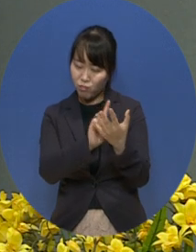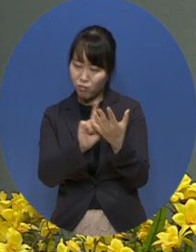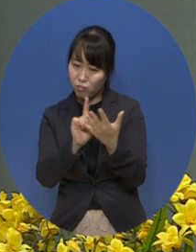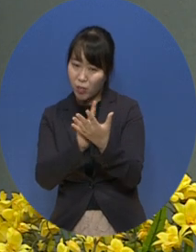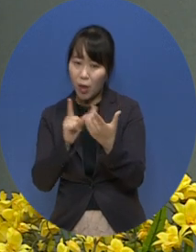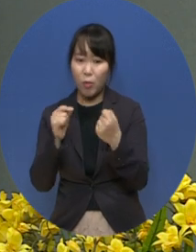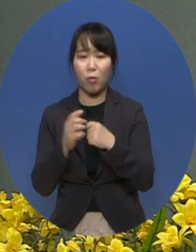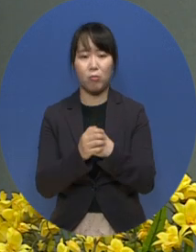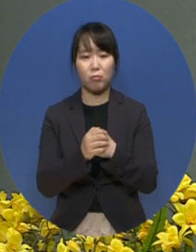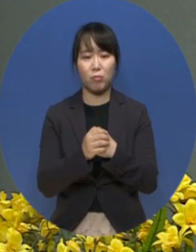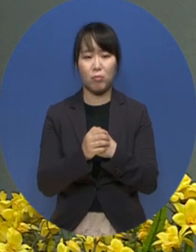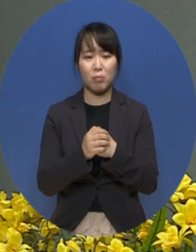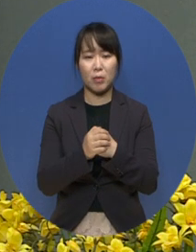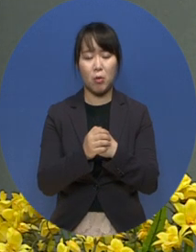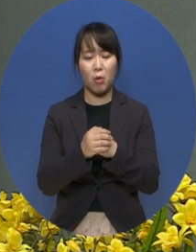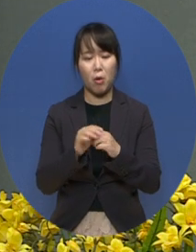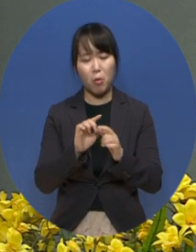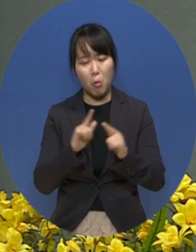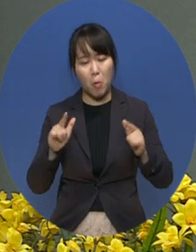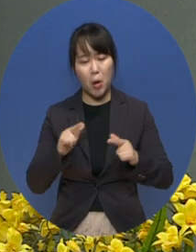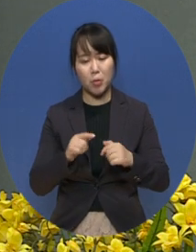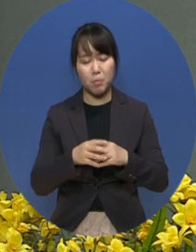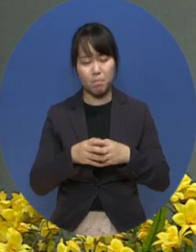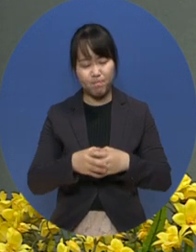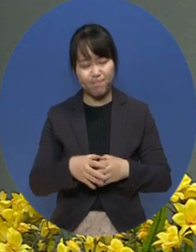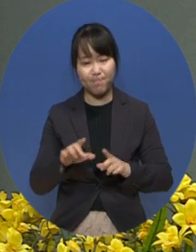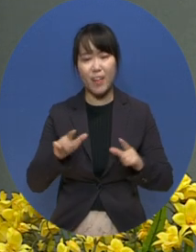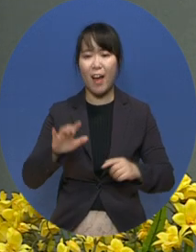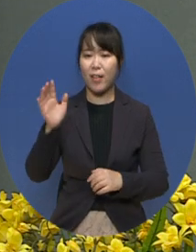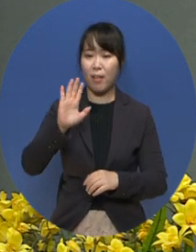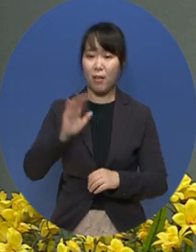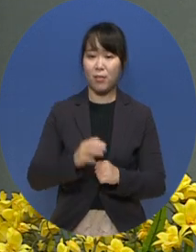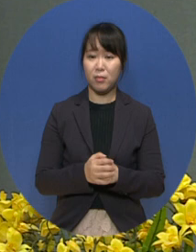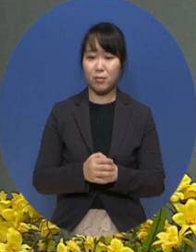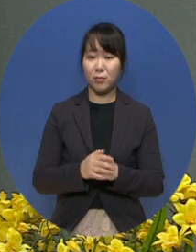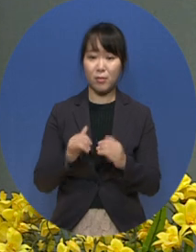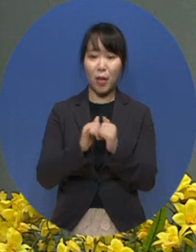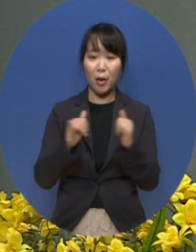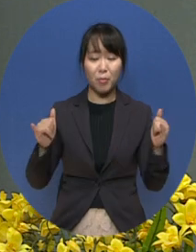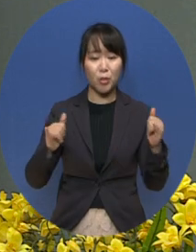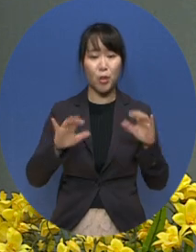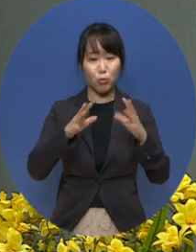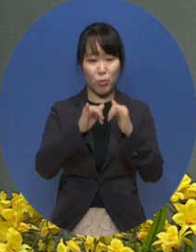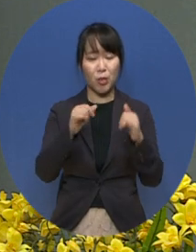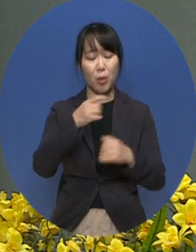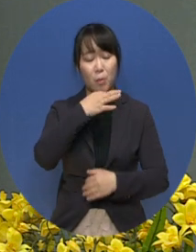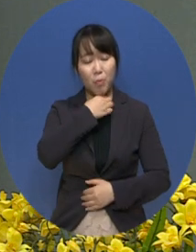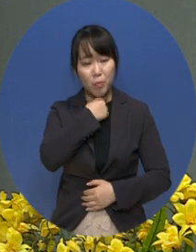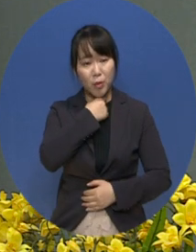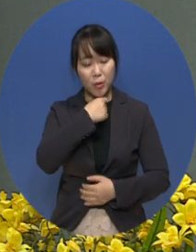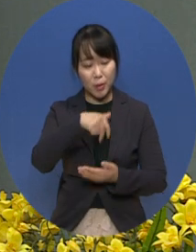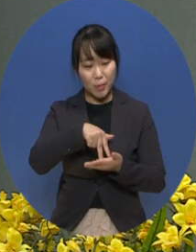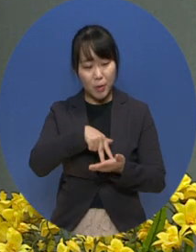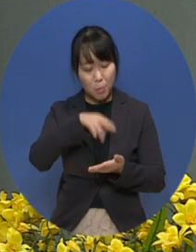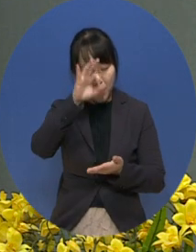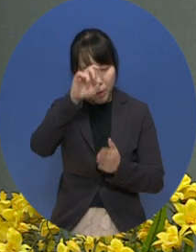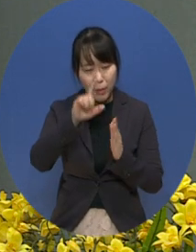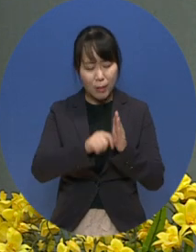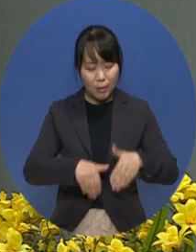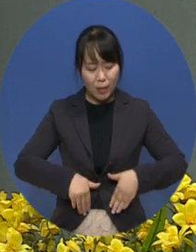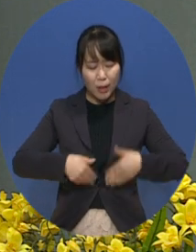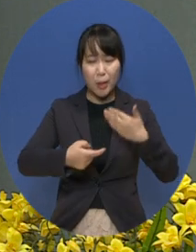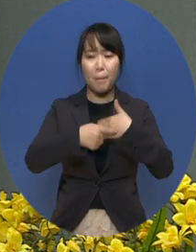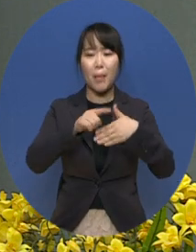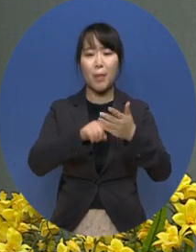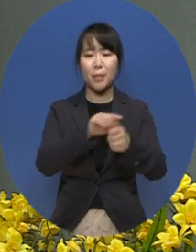격식을 잘 안 따지자 나요 솔직히 예 그게 자 람들이 국민들이 바라볼 때 아따 따뜻한 마음이